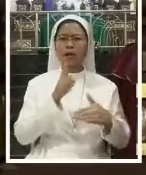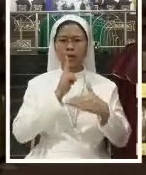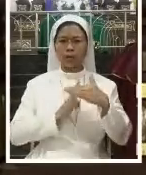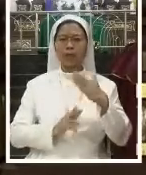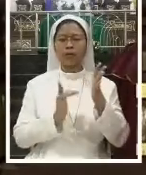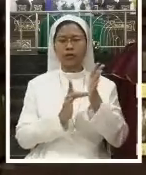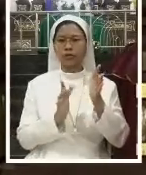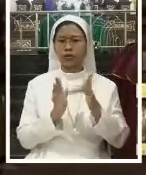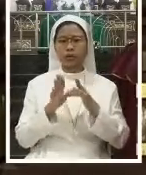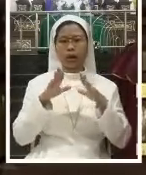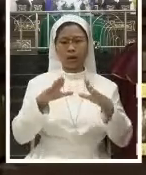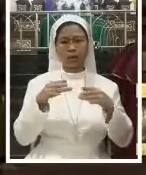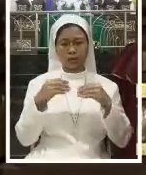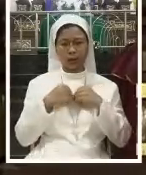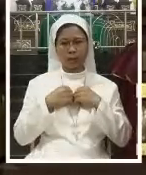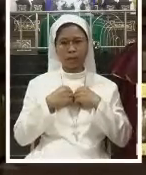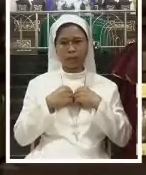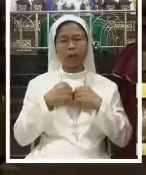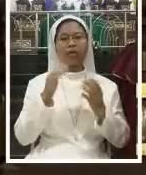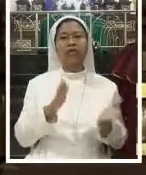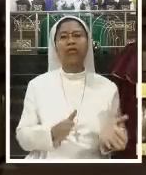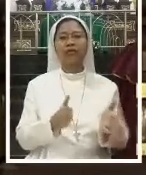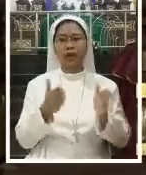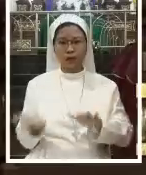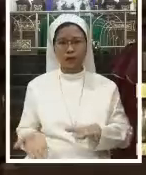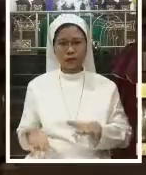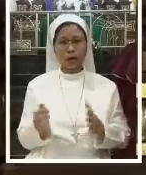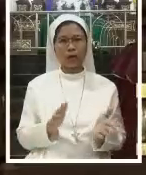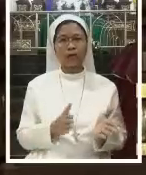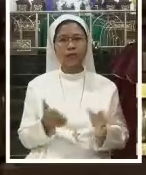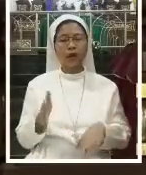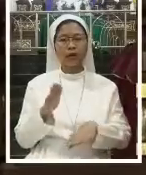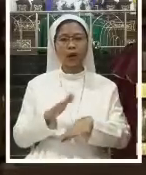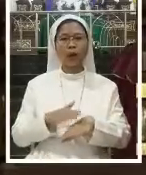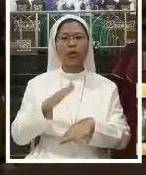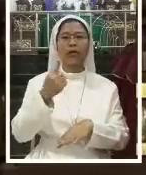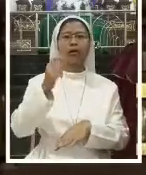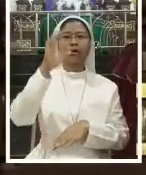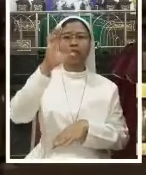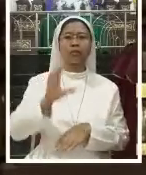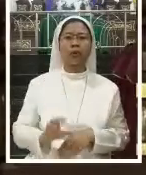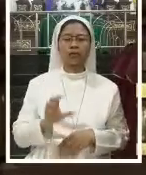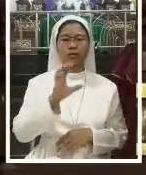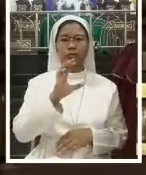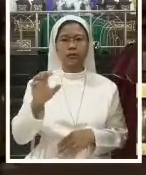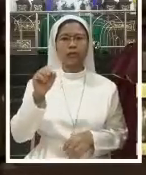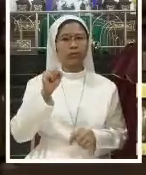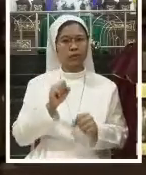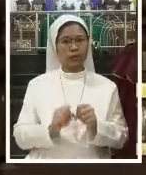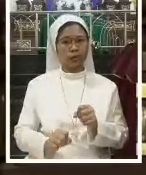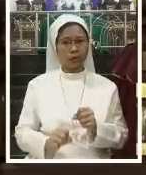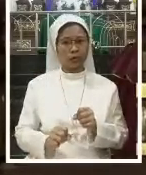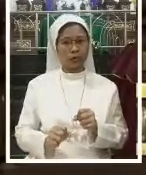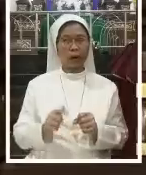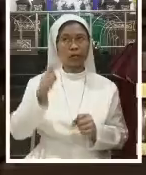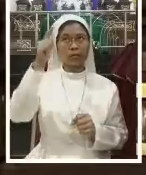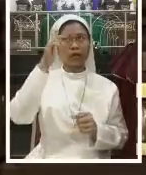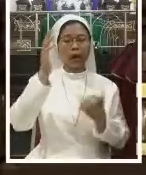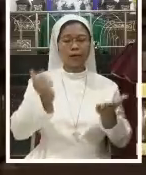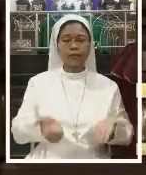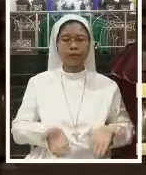niya ang kagadanan, kagadanan duman sa krus. Kaya initaas siya nin